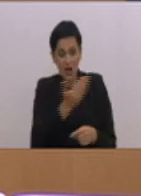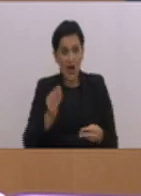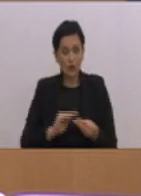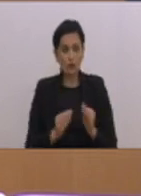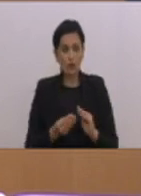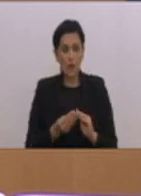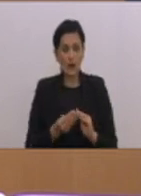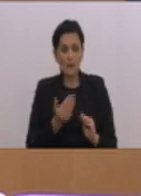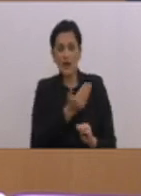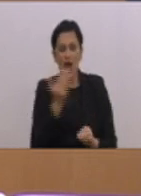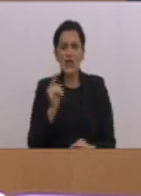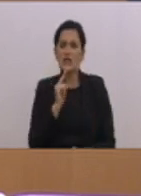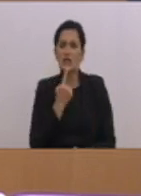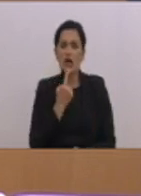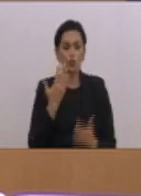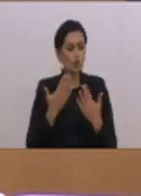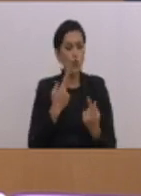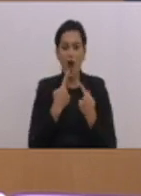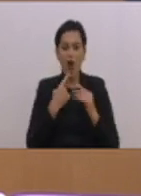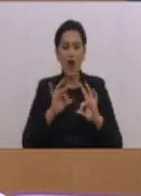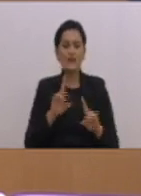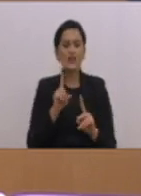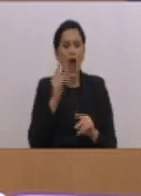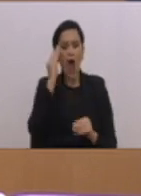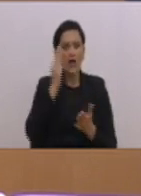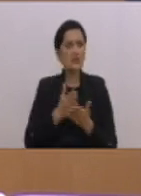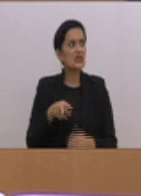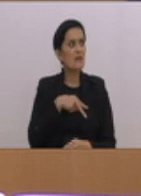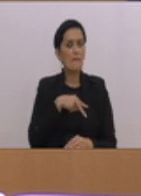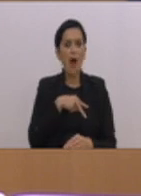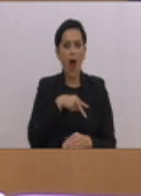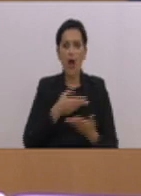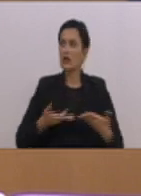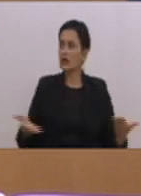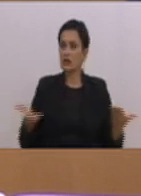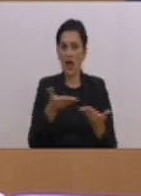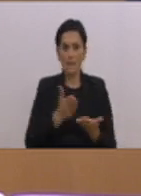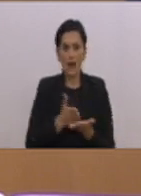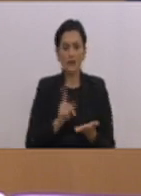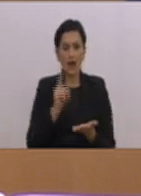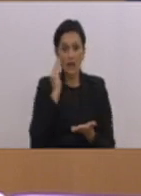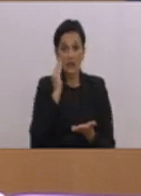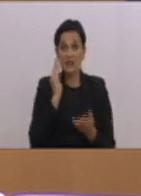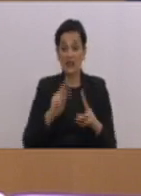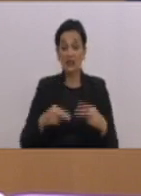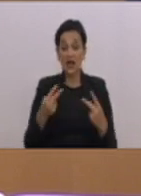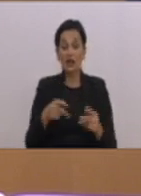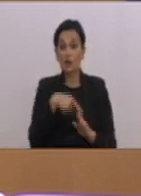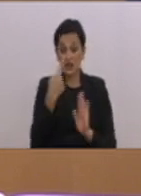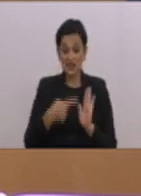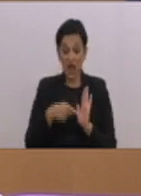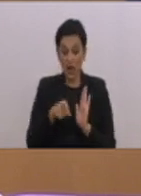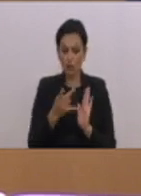ხალხის გასაჭირზე თუ არ ვილაპარაკებთ, მაშინ რა აზრი აქვს ამ პარლამენტს და ამ პარლამენტში ყოფნას და ნაცვლად იმისა, რომ ამ საკითხებზე